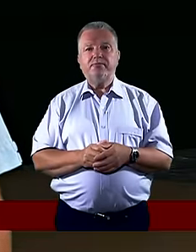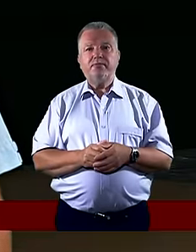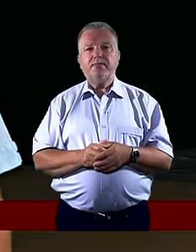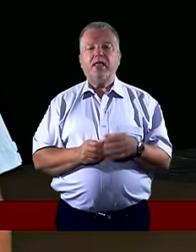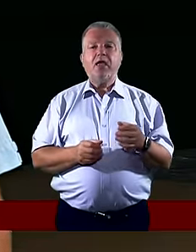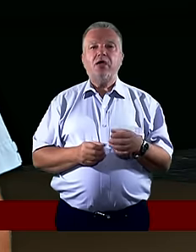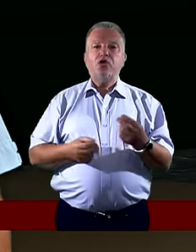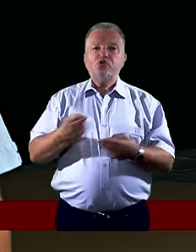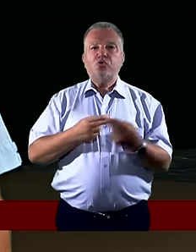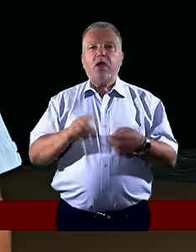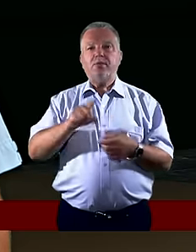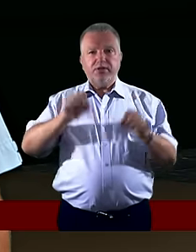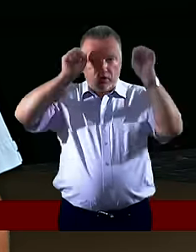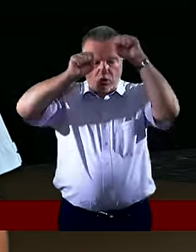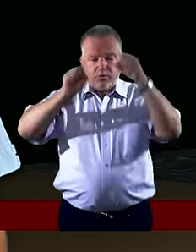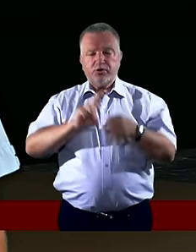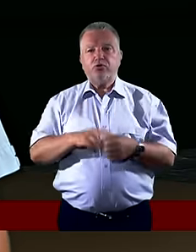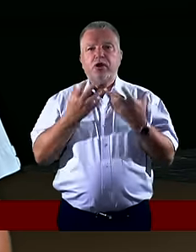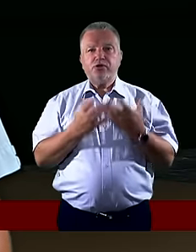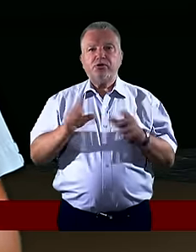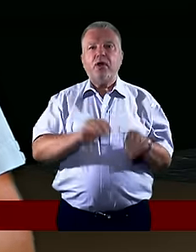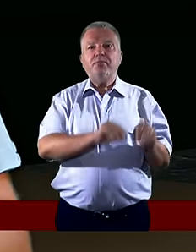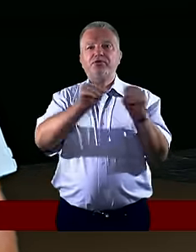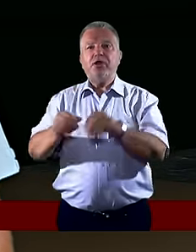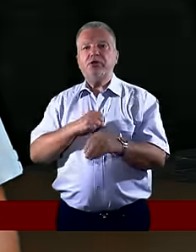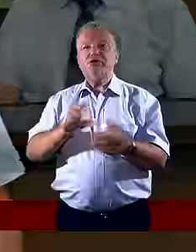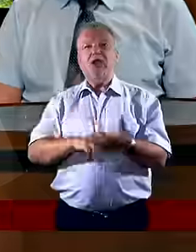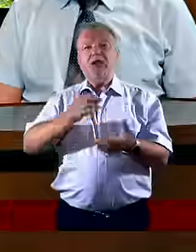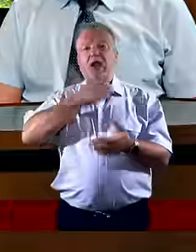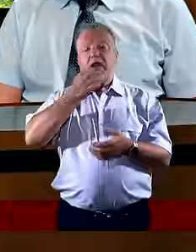owce, które chciałyby się przenieść na to lepsze pastwisko.